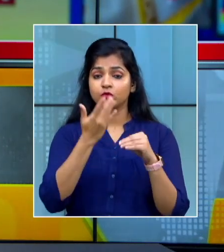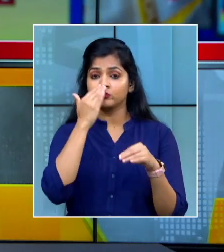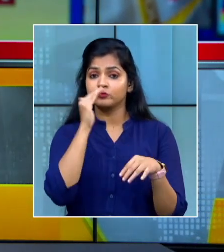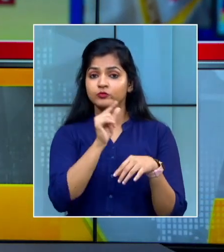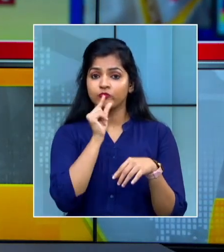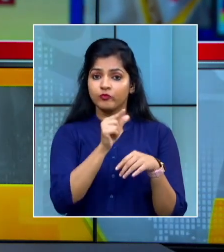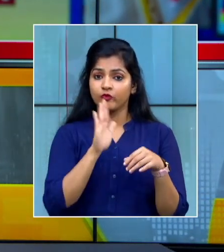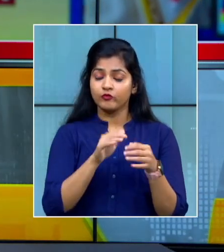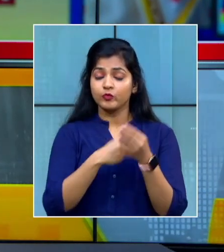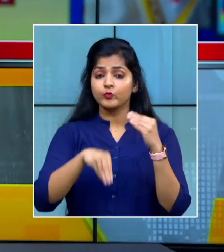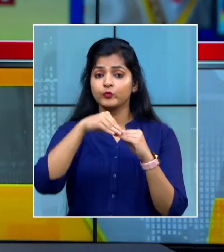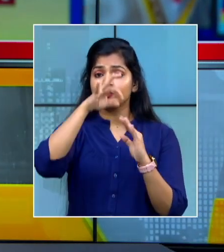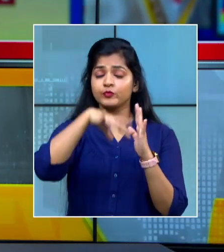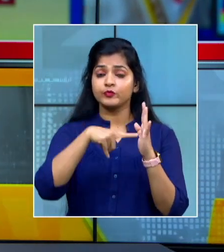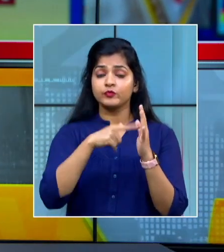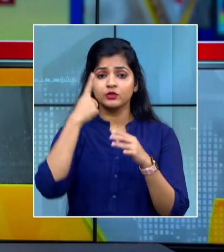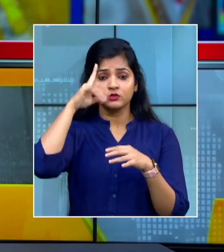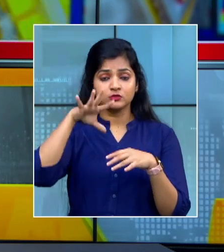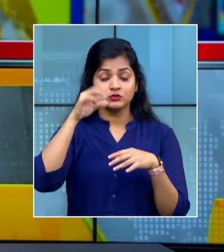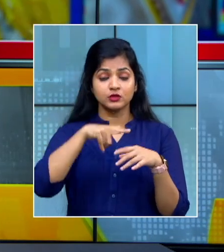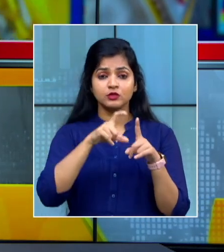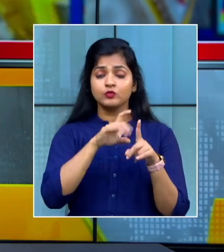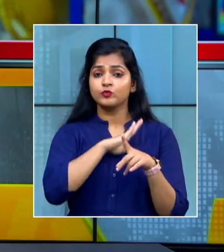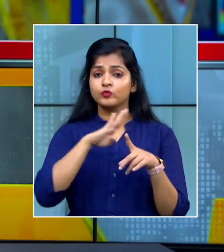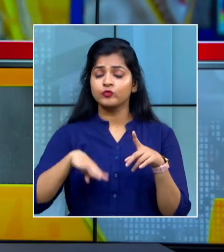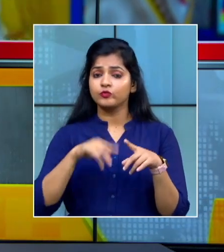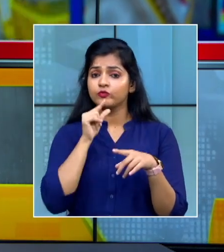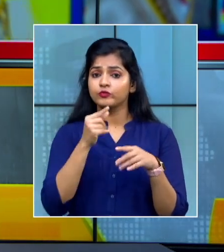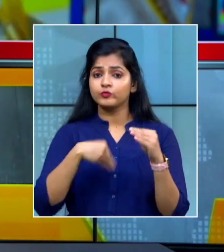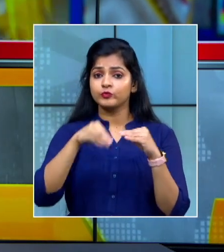ഉന്നയിക്കുന്നു. വിവരങ്ങൾ എന്താണ്? ഈ തീരുമാനത്തെ ദേവസ്വങ്ങൾ കാണുന്നത് എങ്ങനെ?